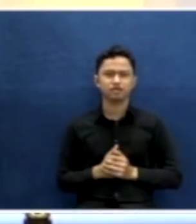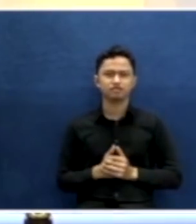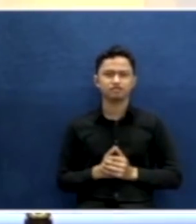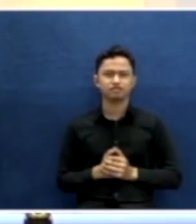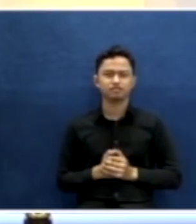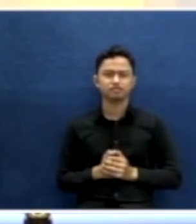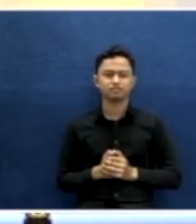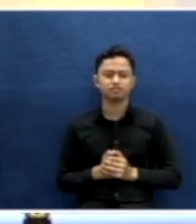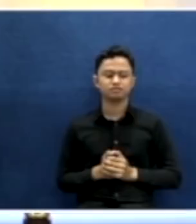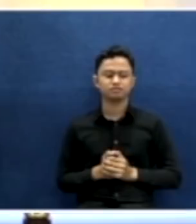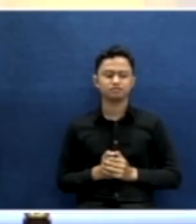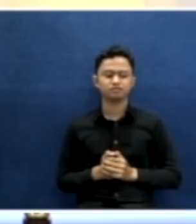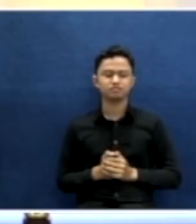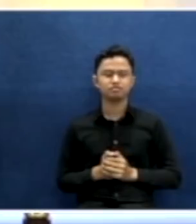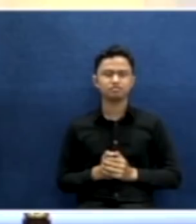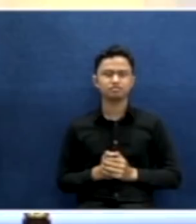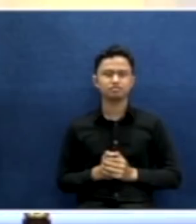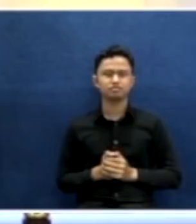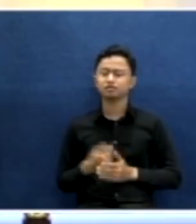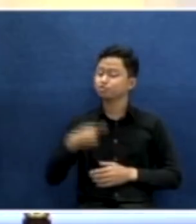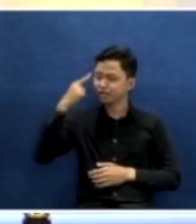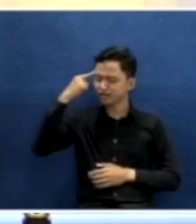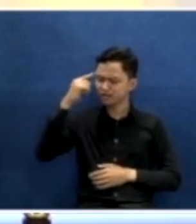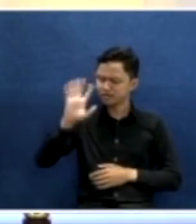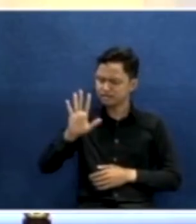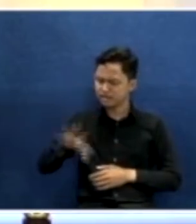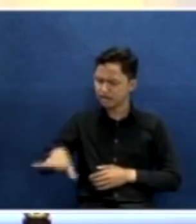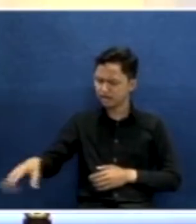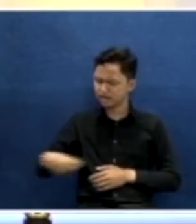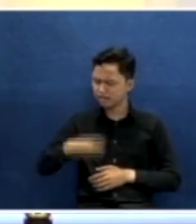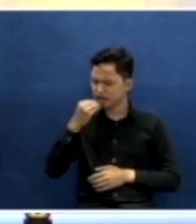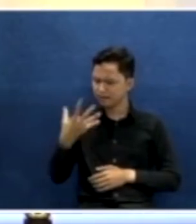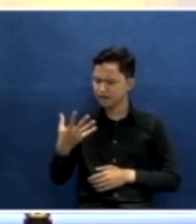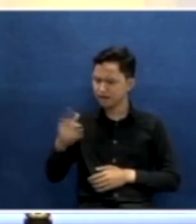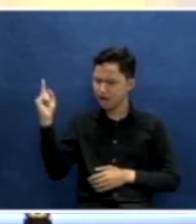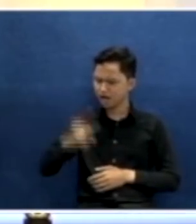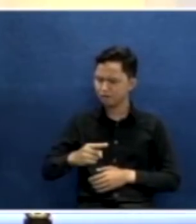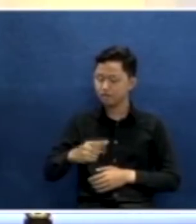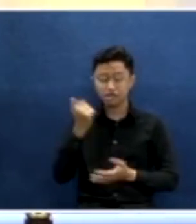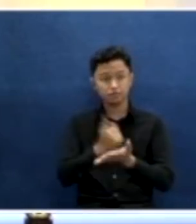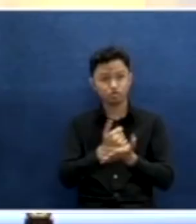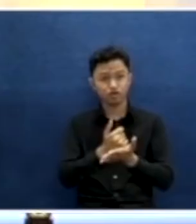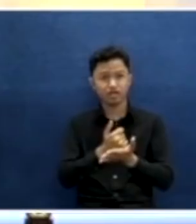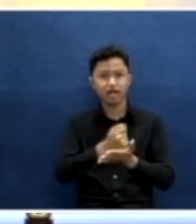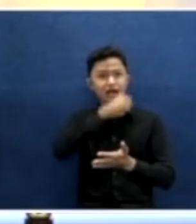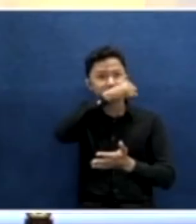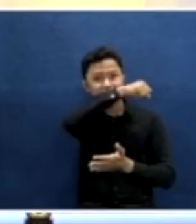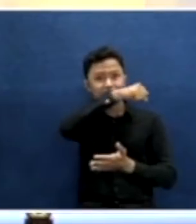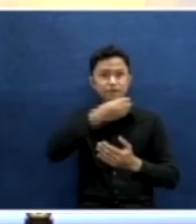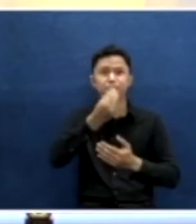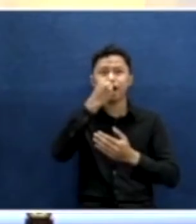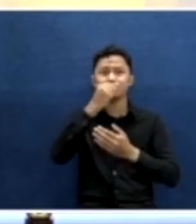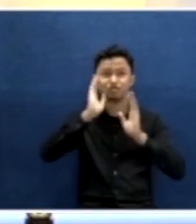hai cek kangen Jangan ada yang haram masuk nyempil anak kita karena daging itu Ikhwan kalau sudah masuk ke sini